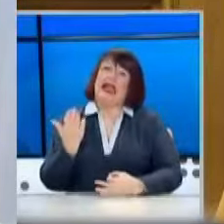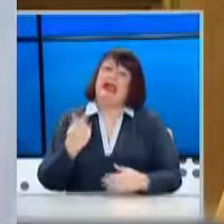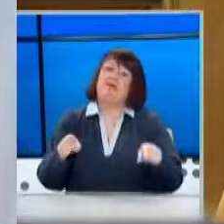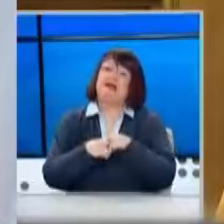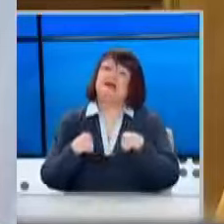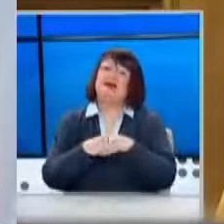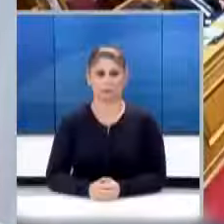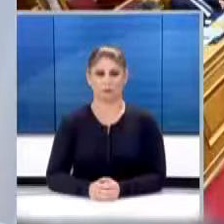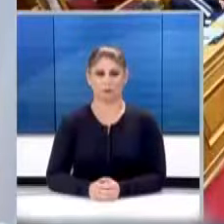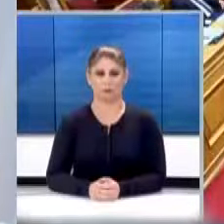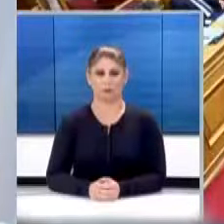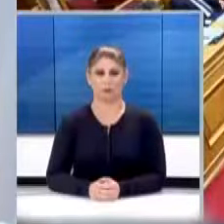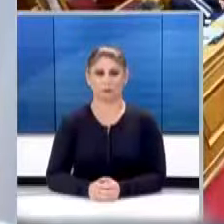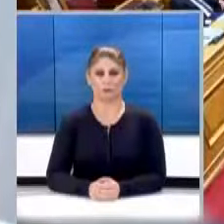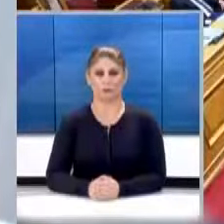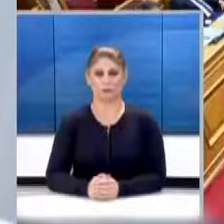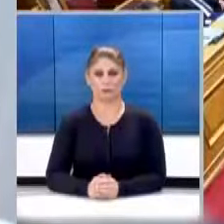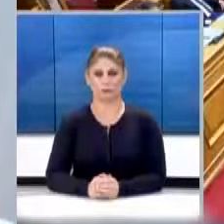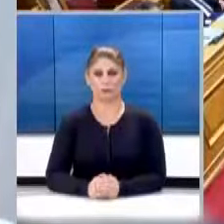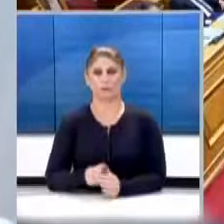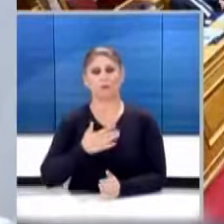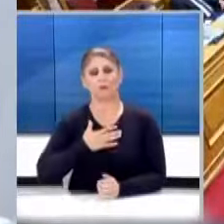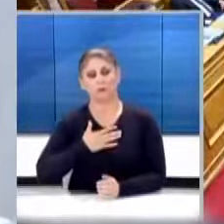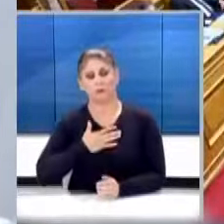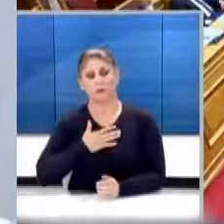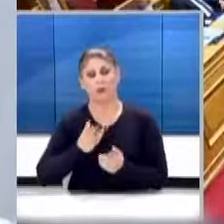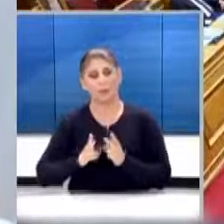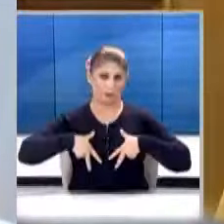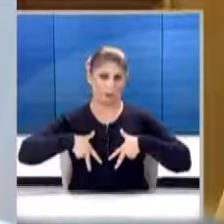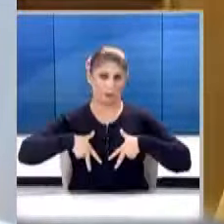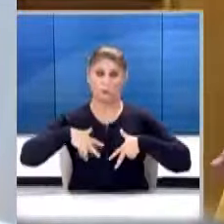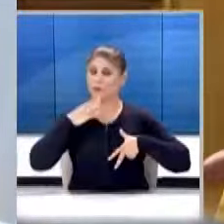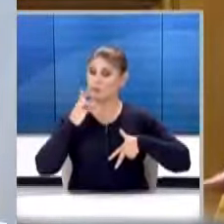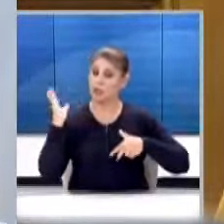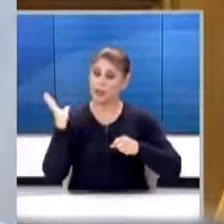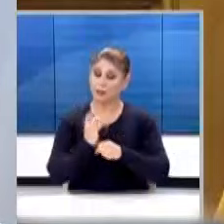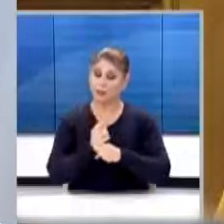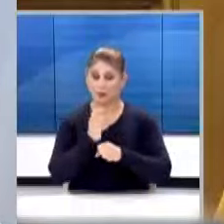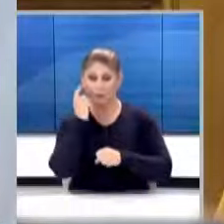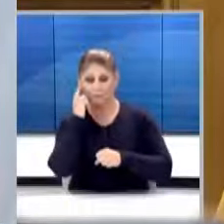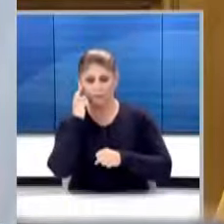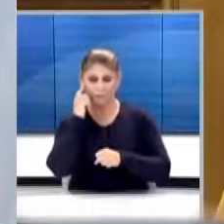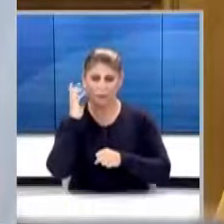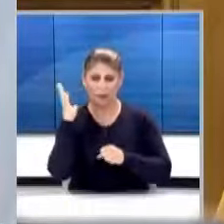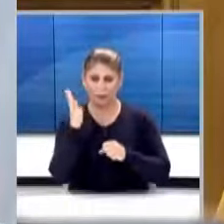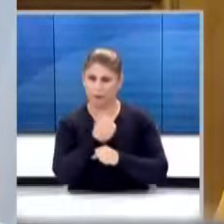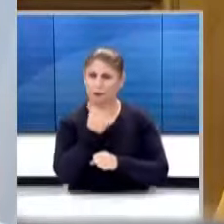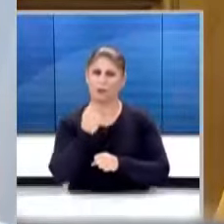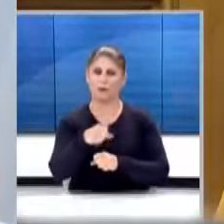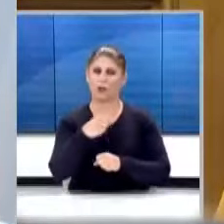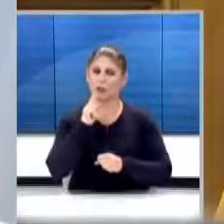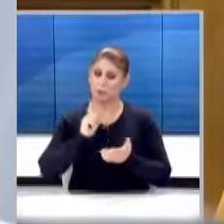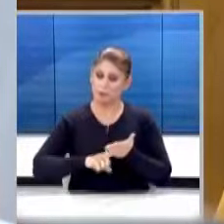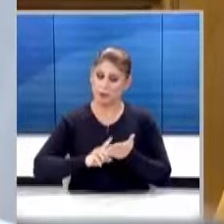όπως εξελίσσονται τα πράγματα στον ΣΥΡΙΖΑ, κατά πάσα πιθανότητα το ΠΑΣΟΚ θα καταλάβει τη θέση της αξιωματικής